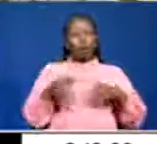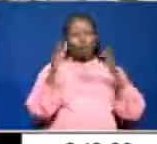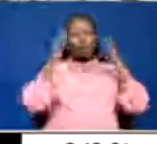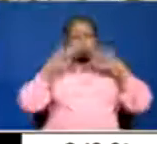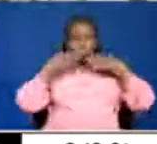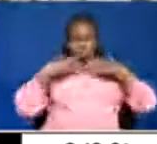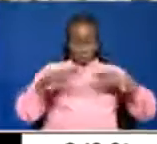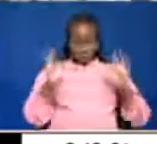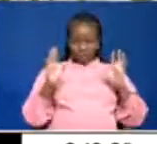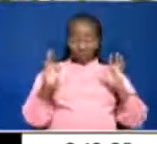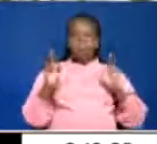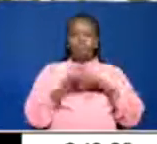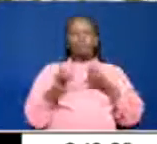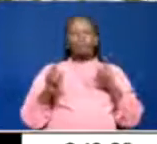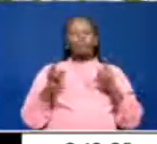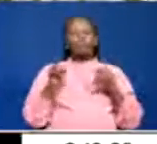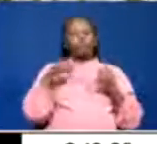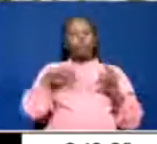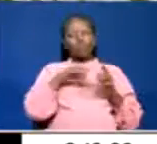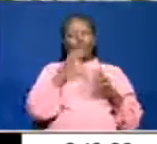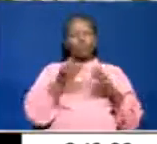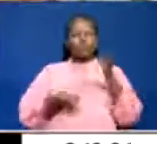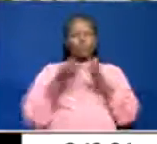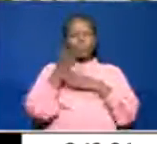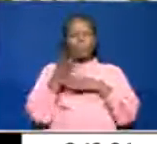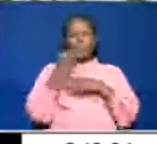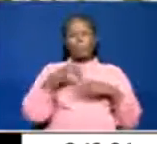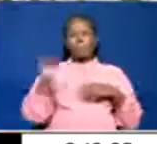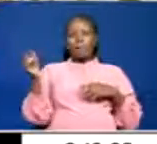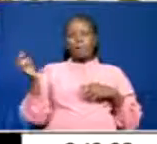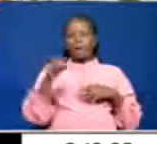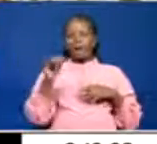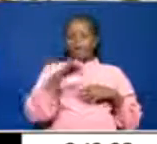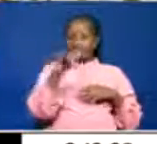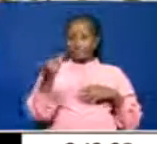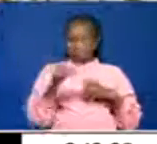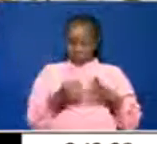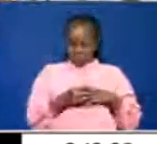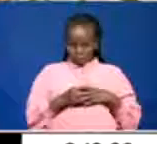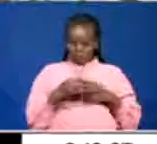kidogo lakini tutazianzisha by Januari, tuhakikisha kwamba barabara zetu